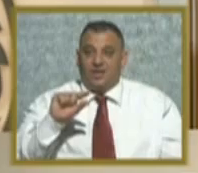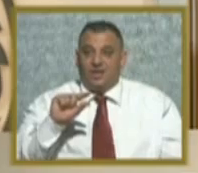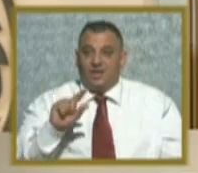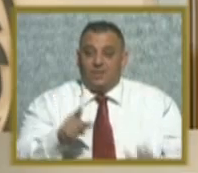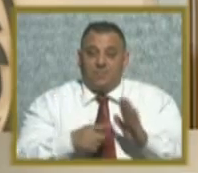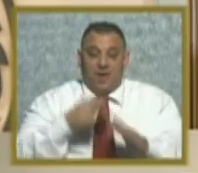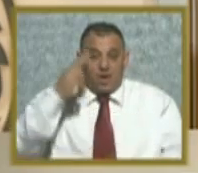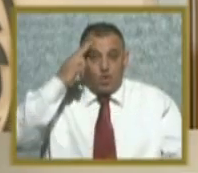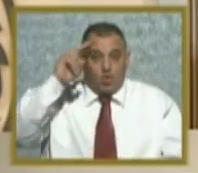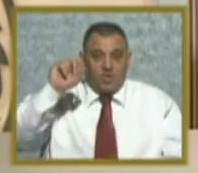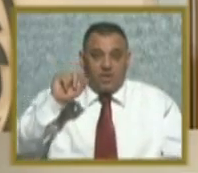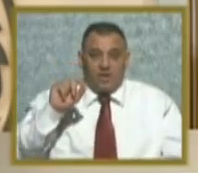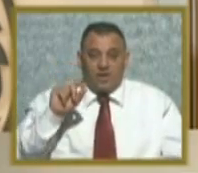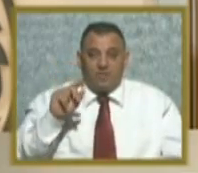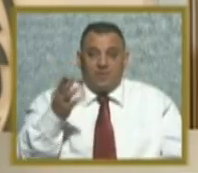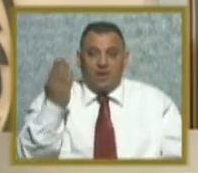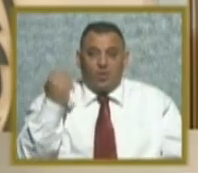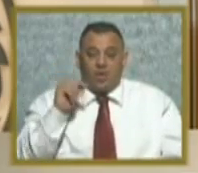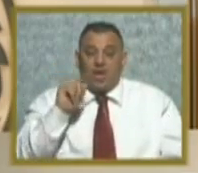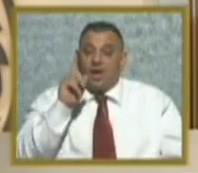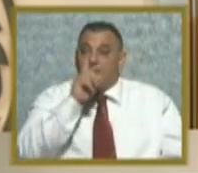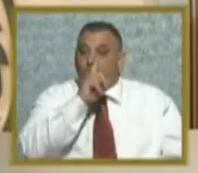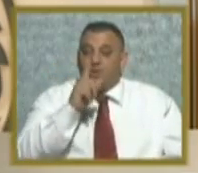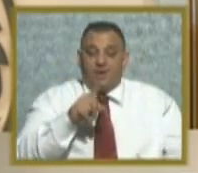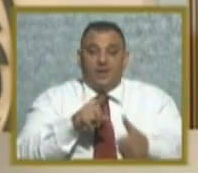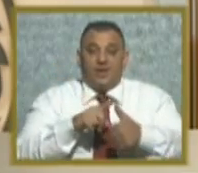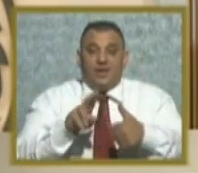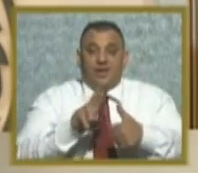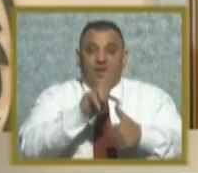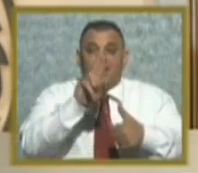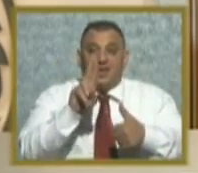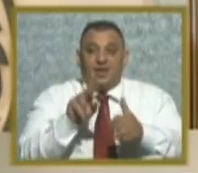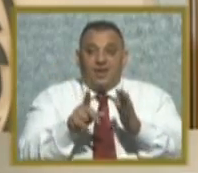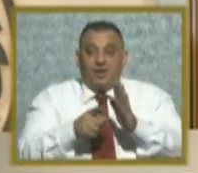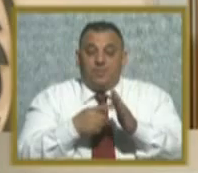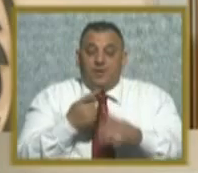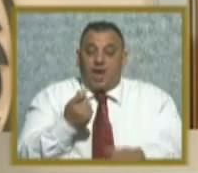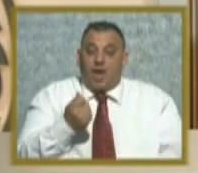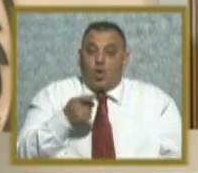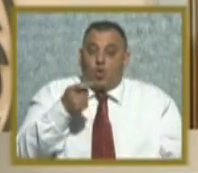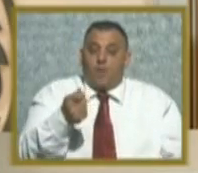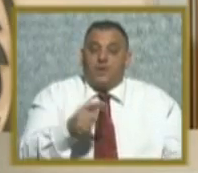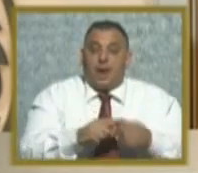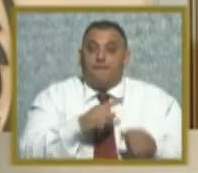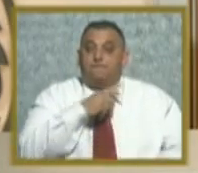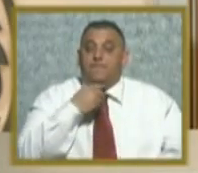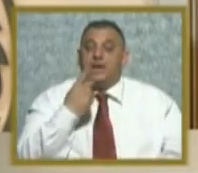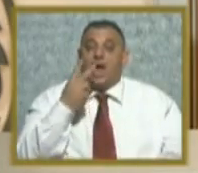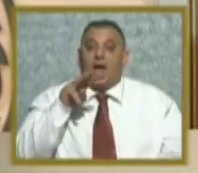أبو بكر من السعودية، لا قبله أحمد من أبوظبي، يقول أحمد إذا أعطيت أخوي 100,000